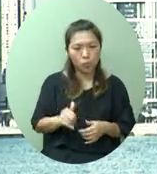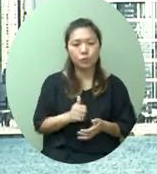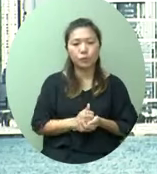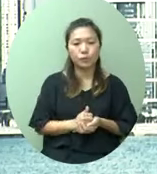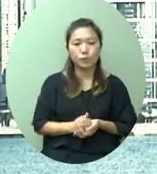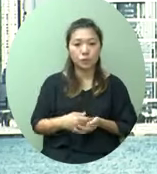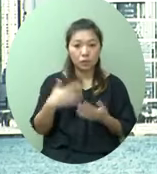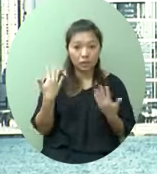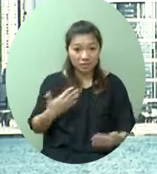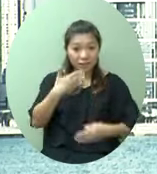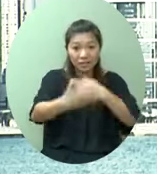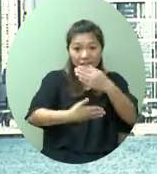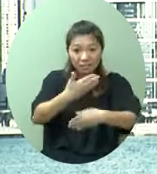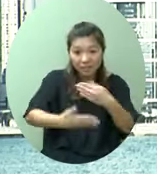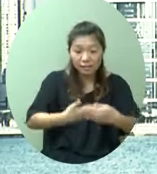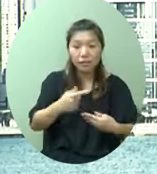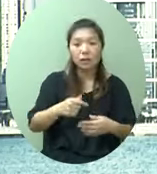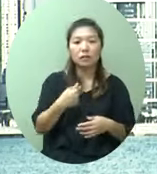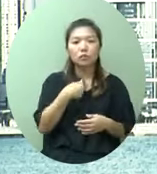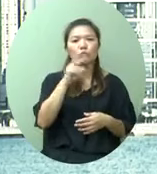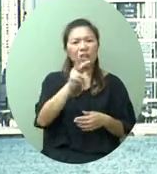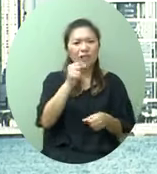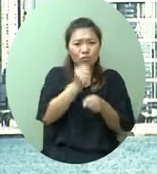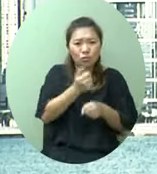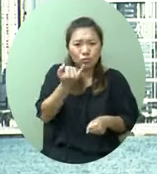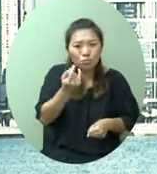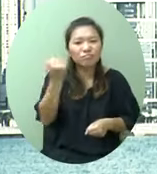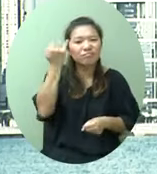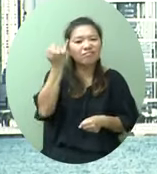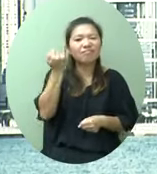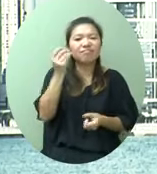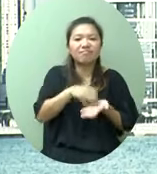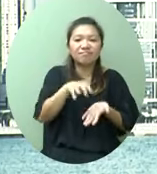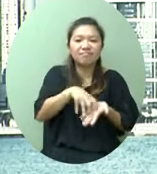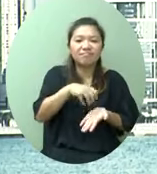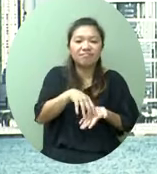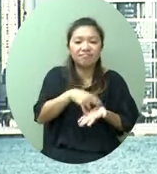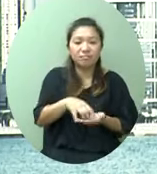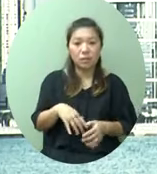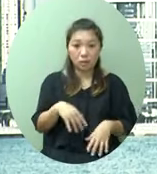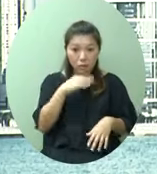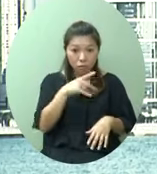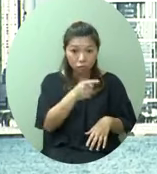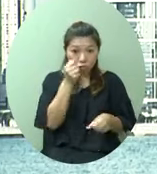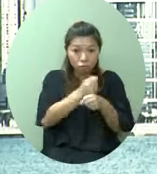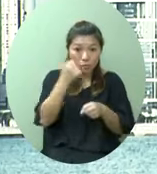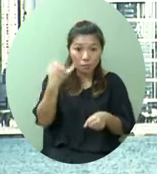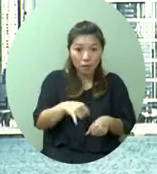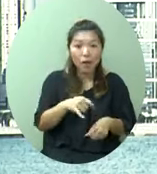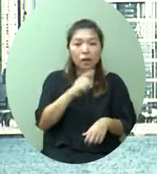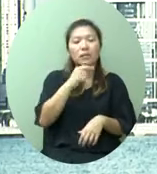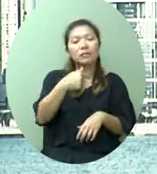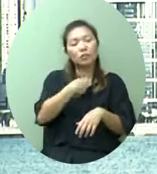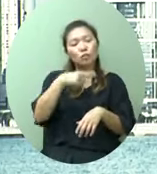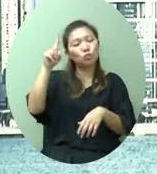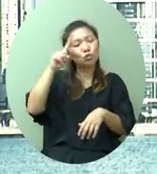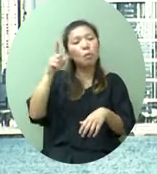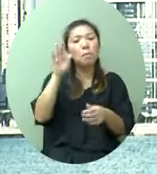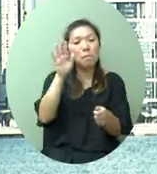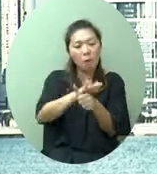喺呢個過程裏邊，都要睇下係咪做得到嚇，有啲嘢係未必做得到嘅。咁未必做得到咧，我哋都會盡量令到佢做得